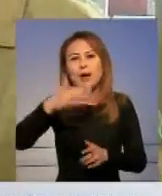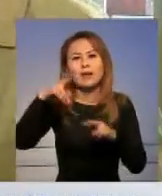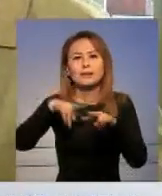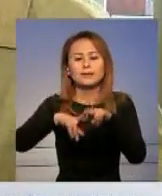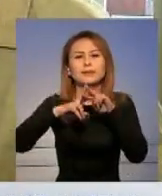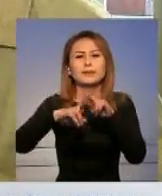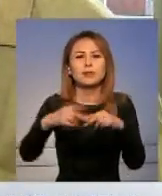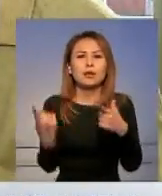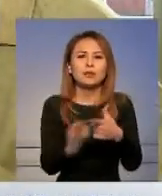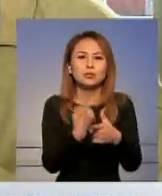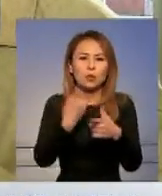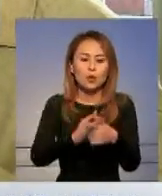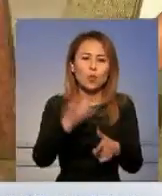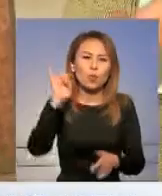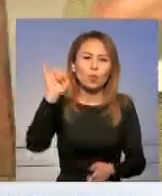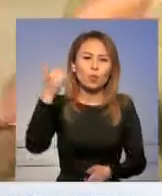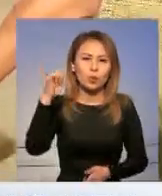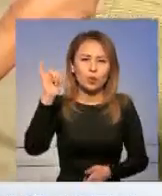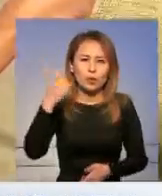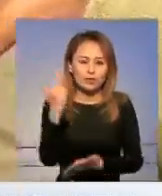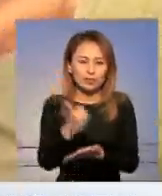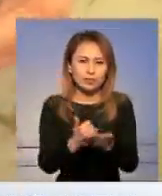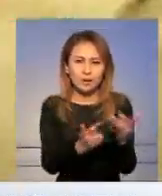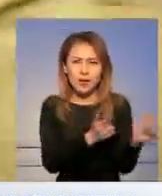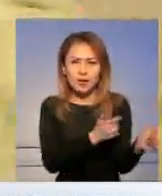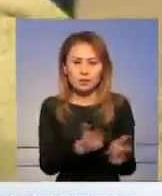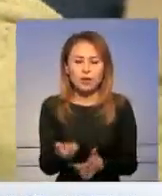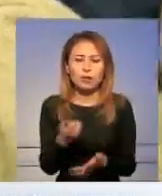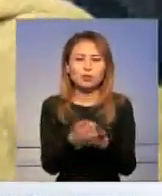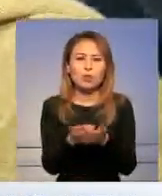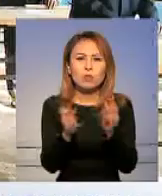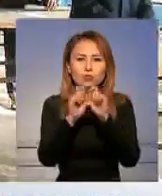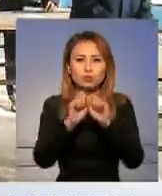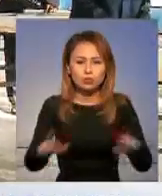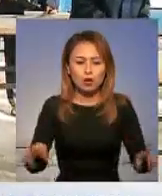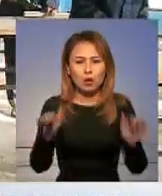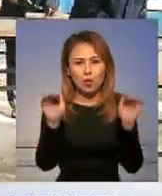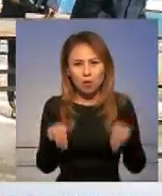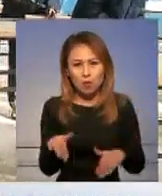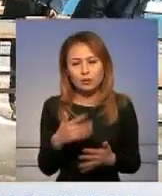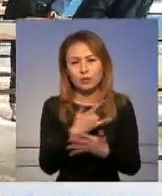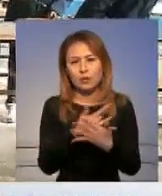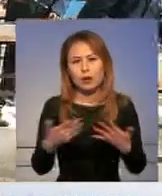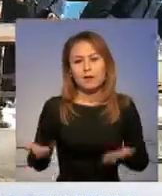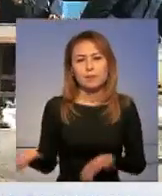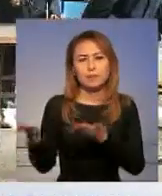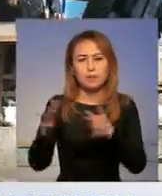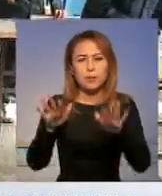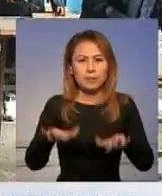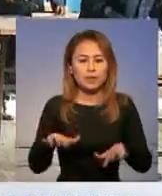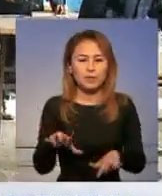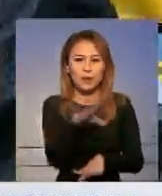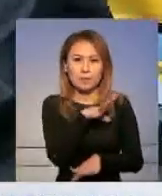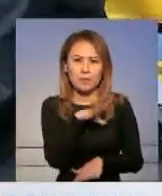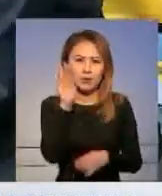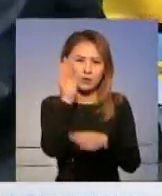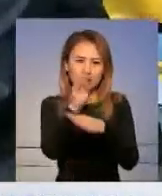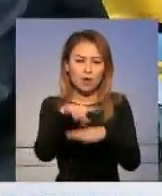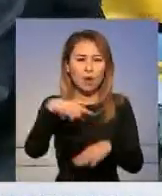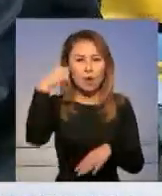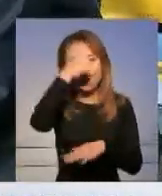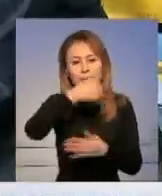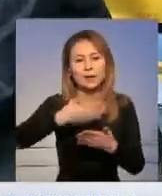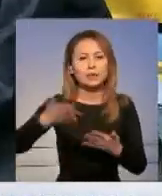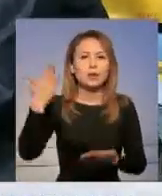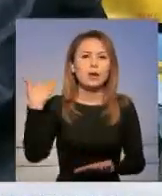чемпионатта оралдықтар дәнекерлеу ісі, мектепке дейінгі тәрбие аталымдары бойынша жүлделі орындар еншілепті. Ал биылғы